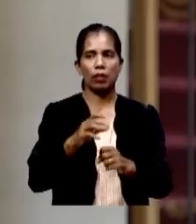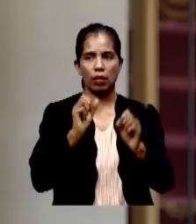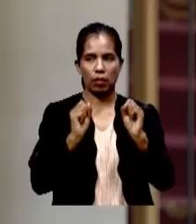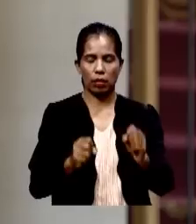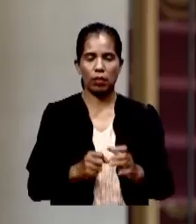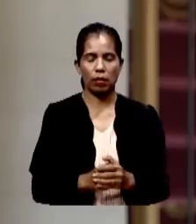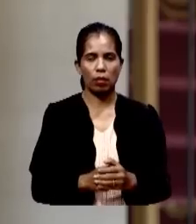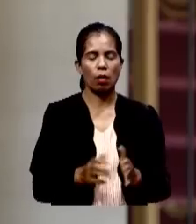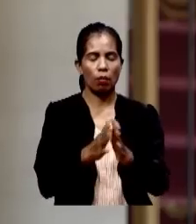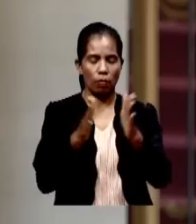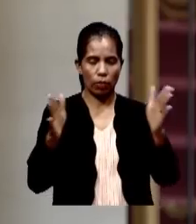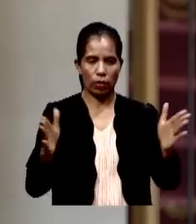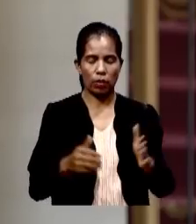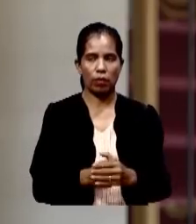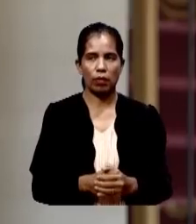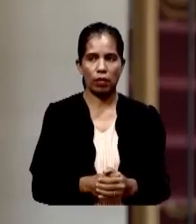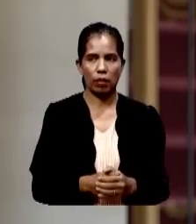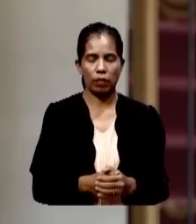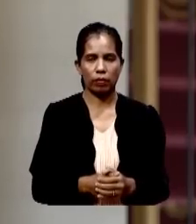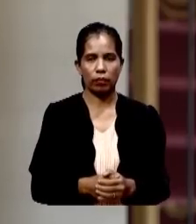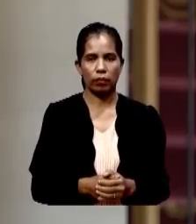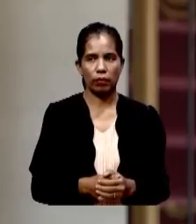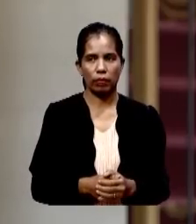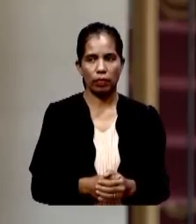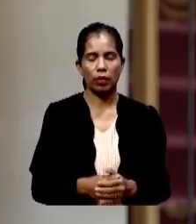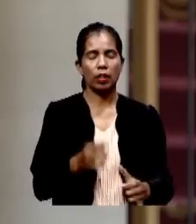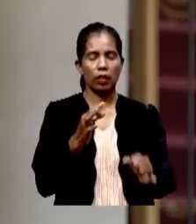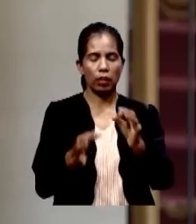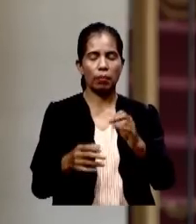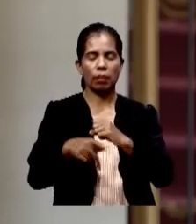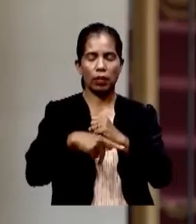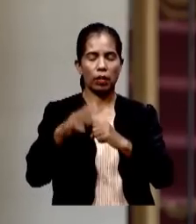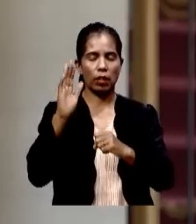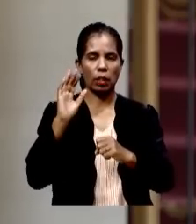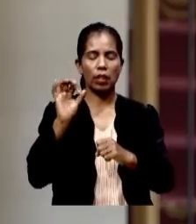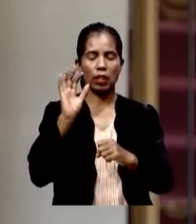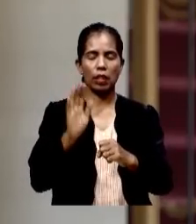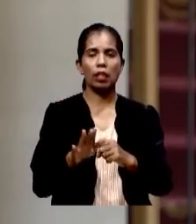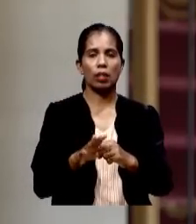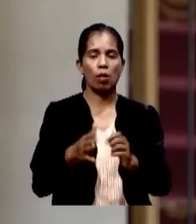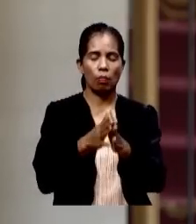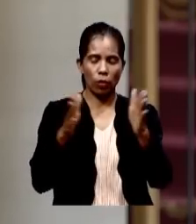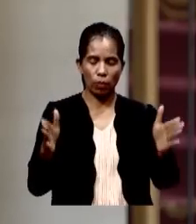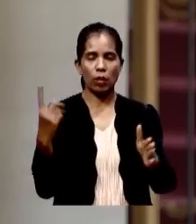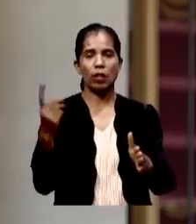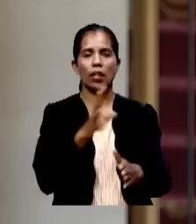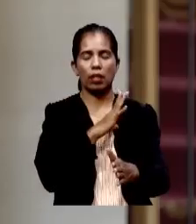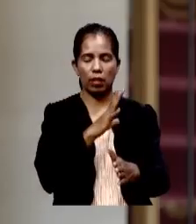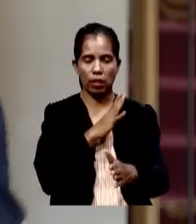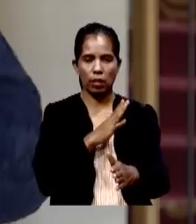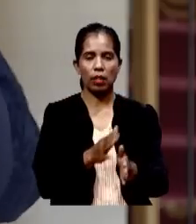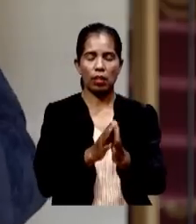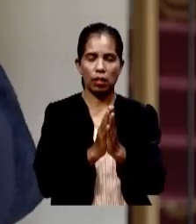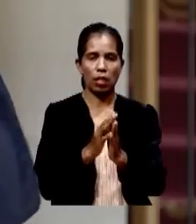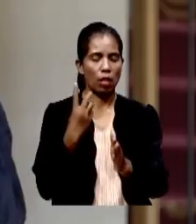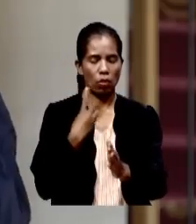ba bot la bele bot mak depende ba kik. Se kik bot mak depende fali na fati kik, hawa na ingata